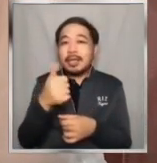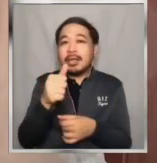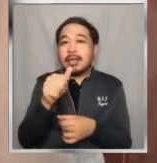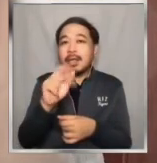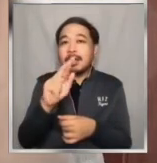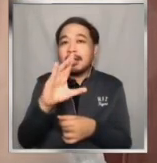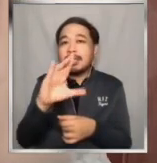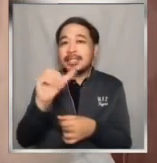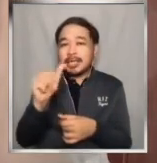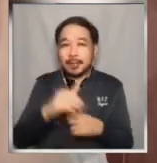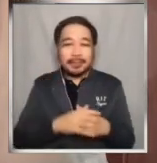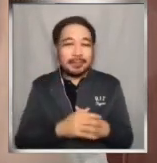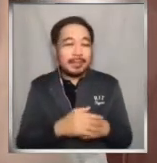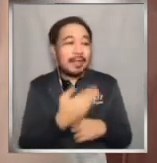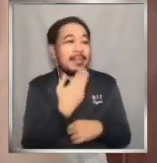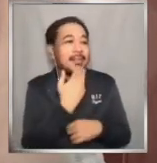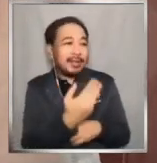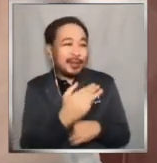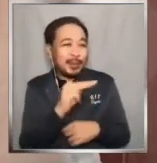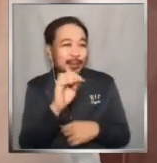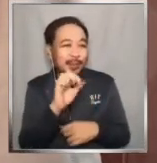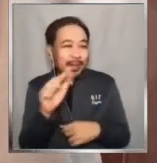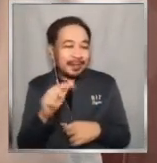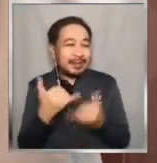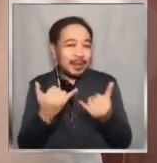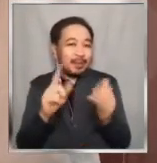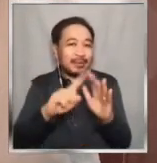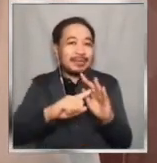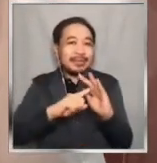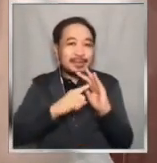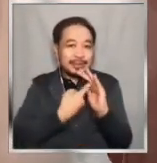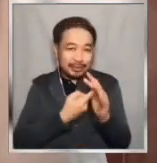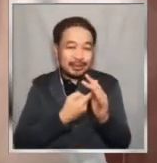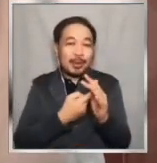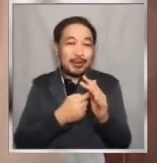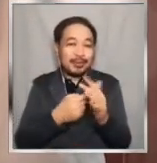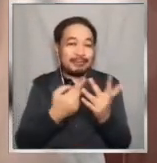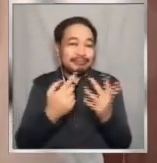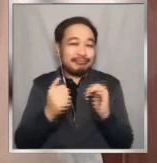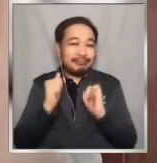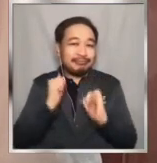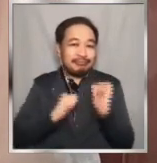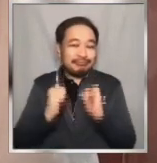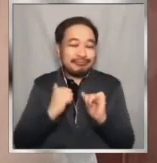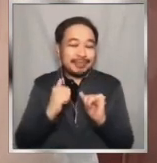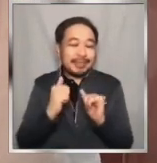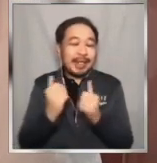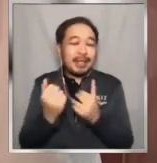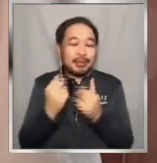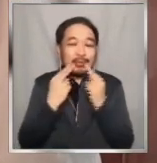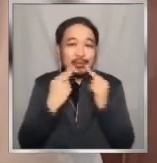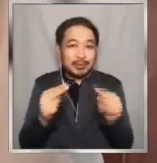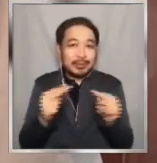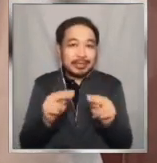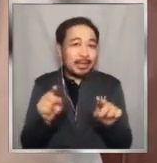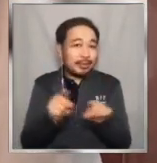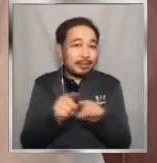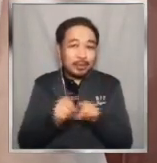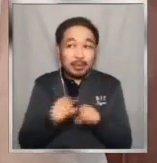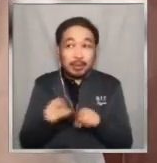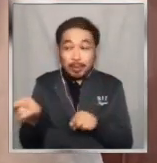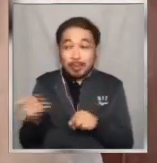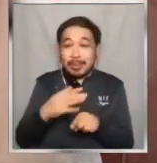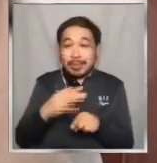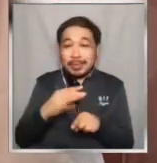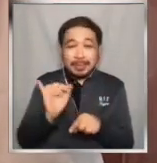Thank you, Miss Mel. Simulan na natin ang Chika Minute from my home. Isa ring certified fur mom like me, ang kapuso comedy queen